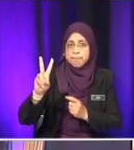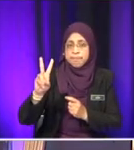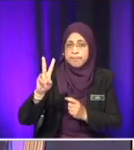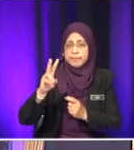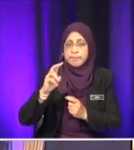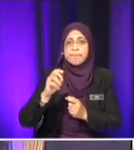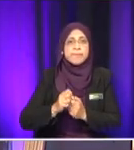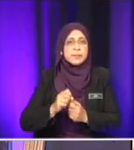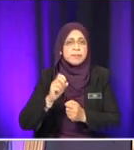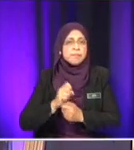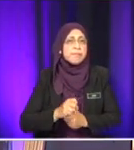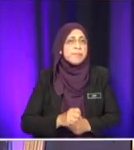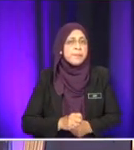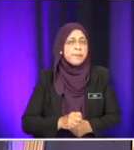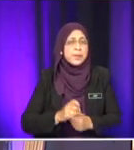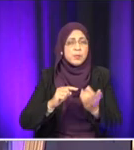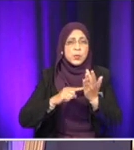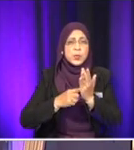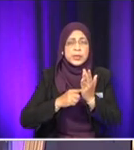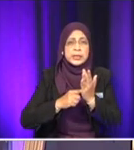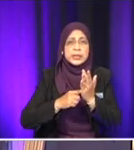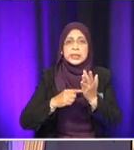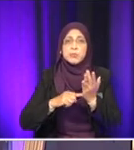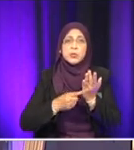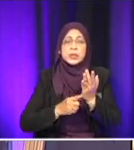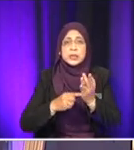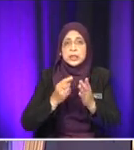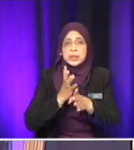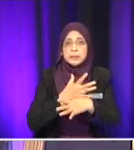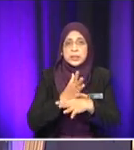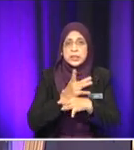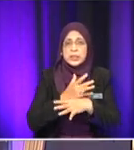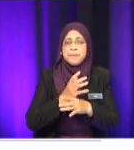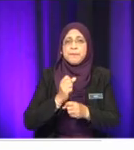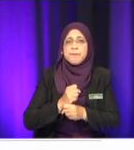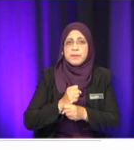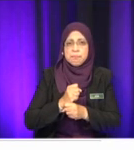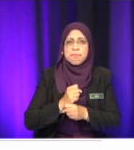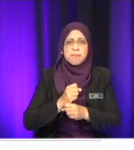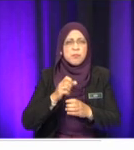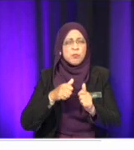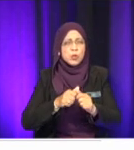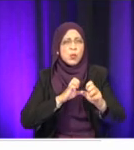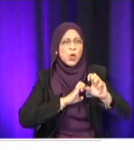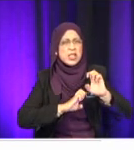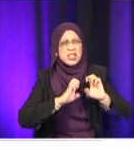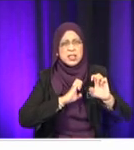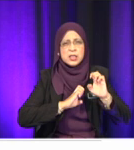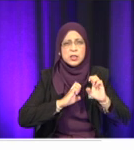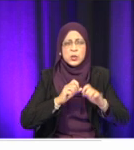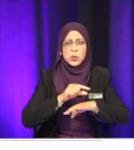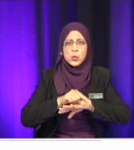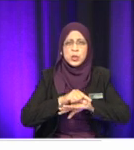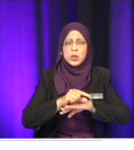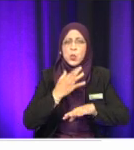1925 Oke bermula di Jerman berusaha mewujudkan pengalaman secara emotional penggunaan one yang terang